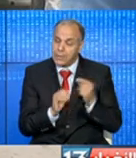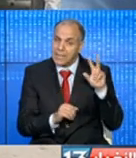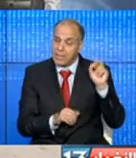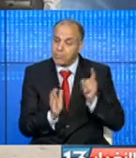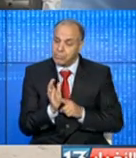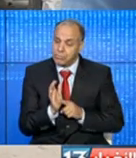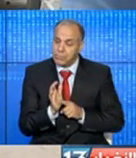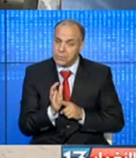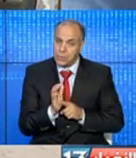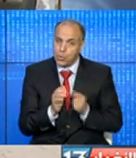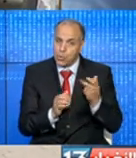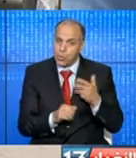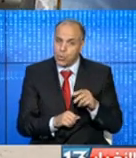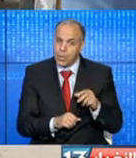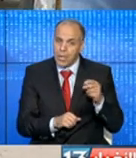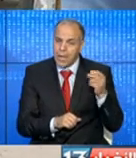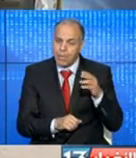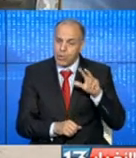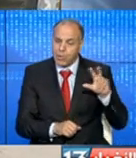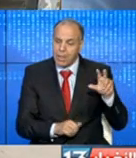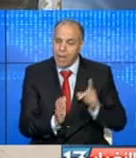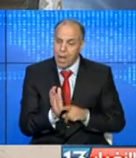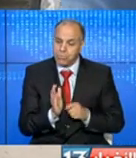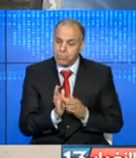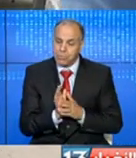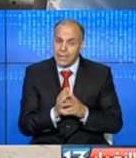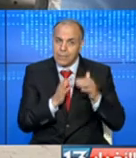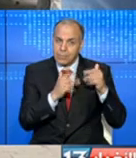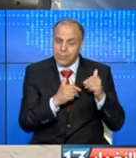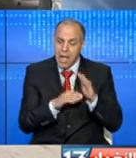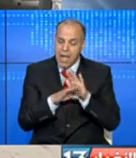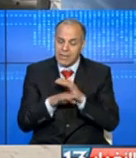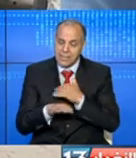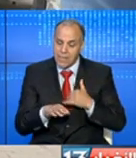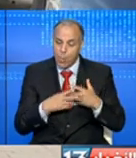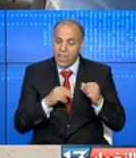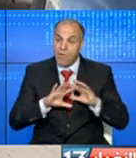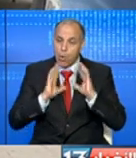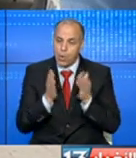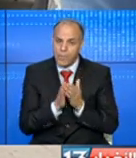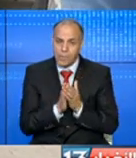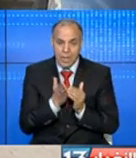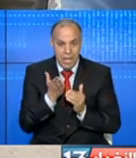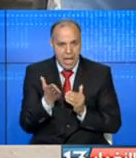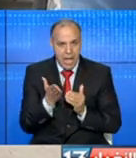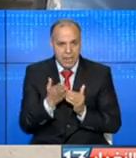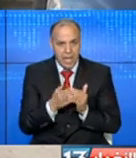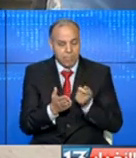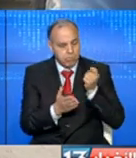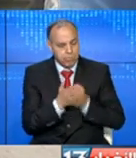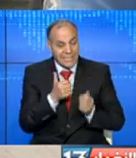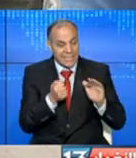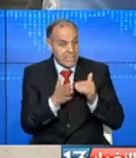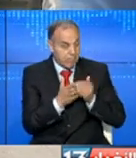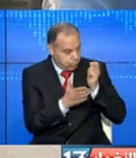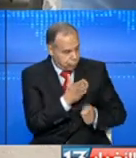30 والأمر عدد 433 في ترتيب حفظ الصحة والنظافة العامة، اللي هي قيمة الغطية توصل